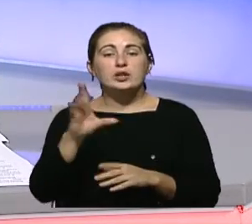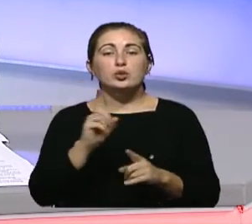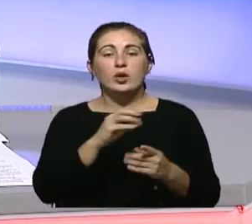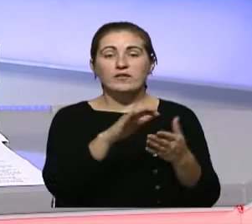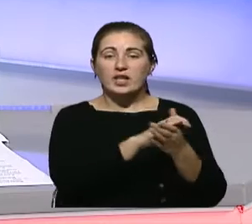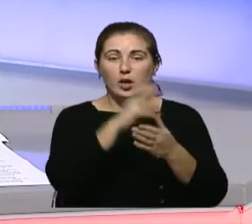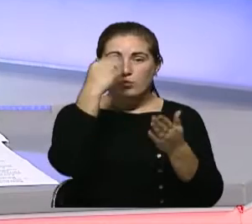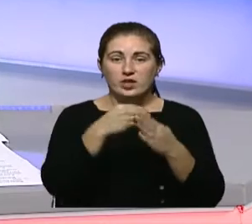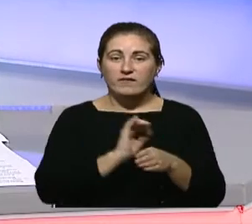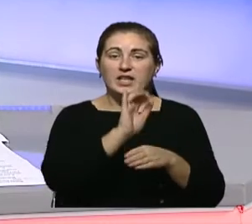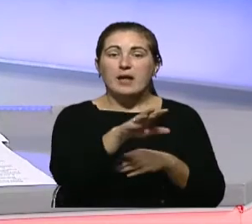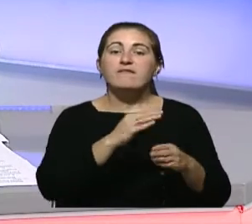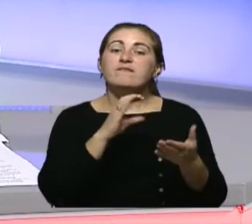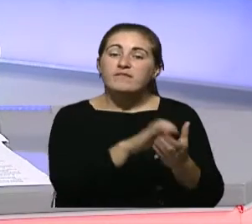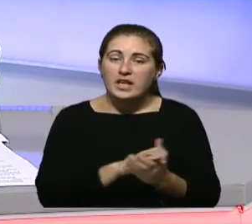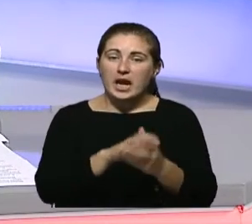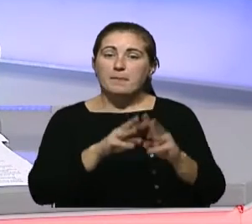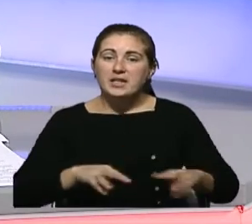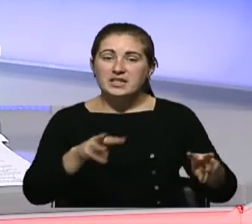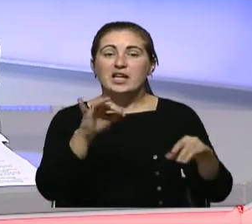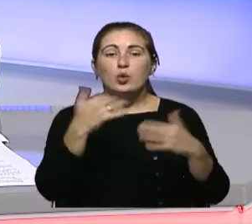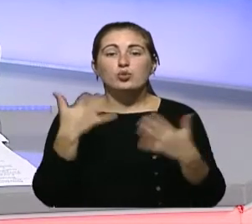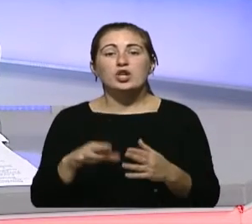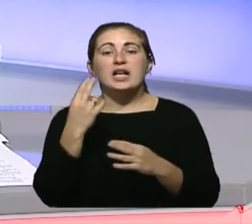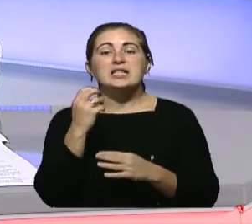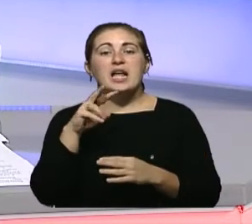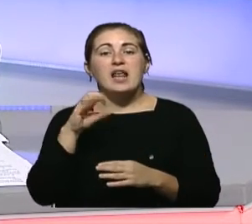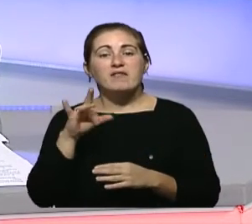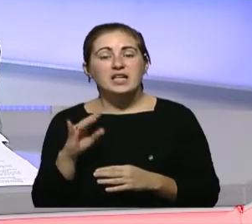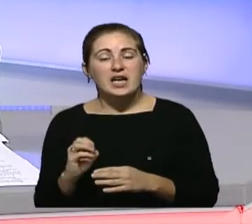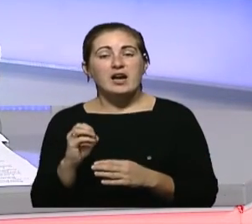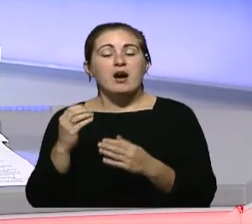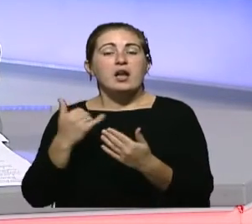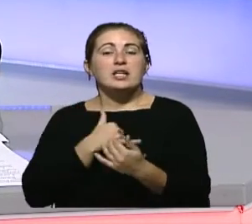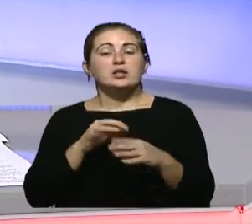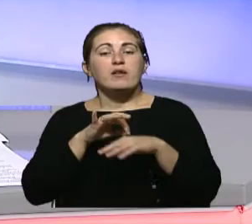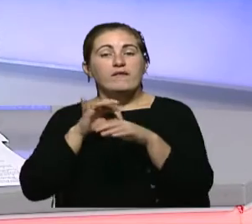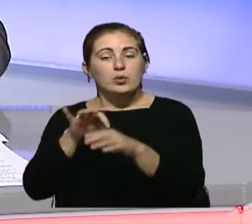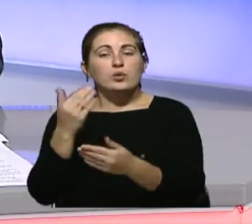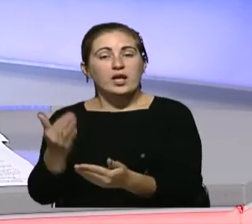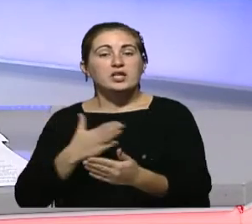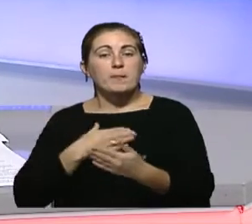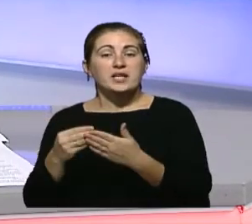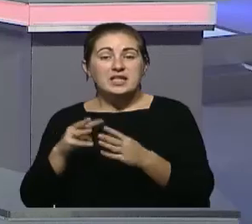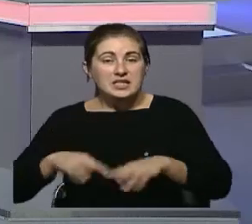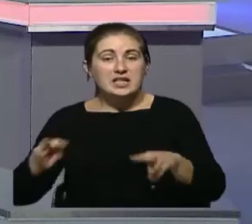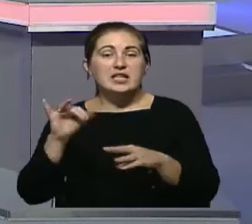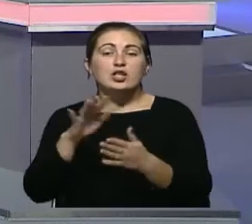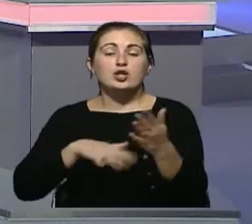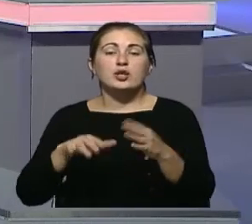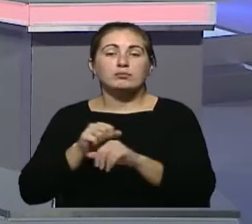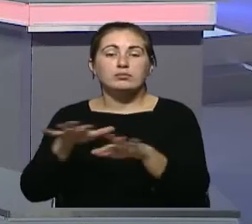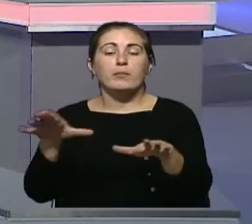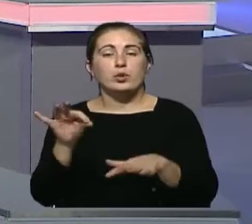выделяются федеральным министерством, и уже целевые трансферты идут на наше министерство, и дальше они распределяются по